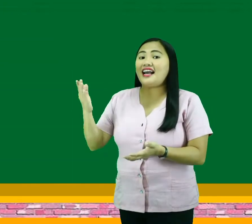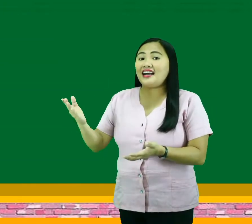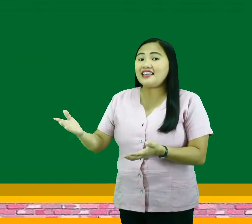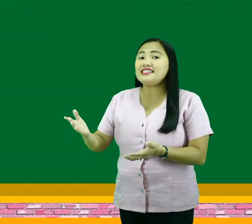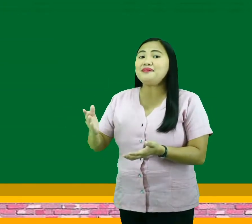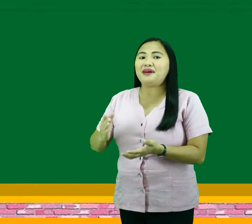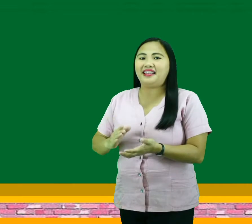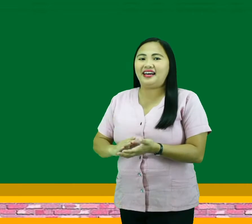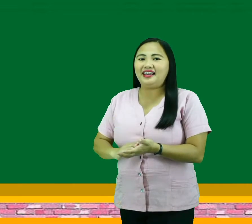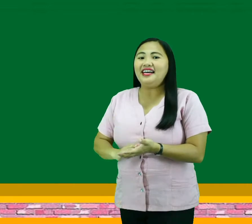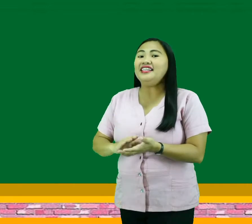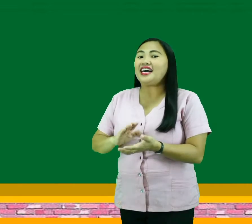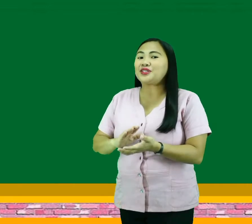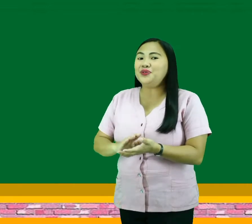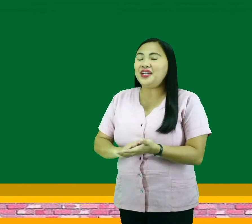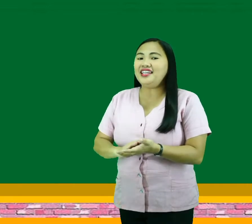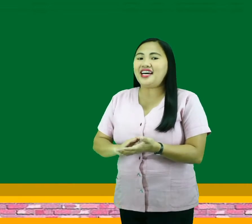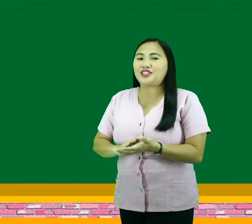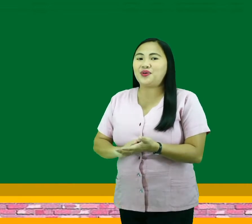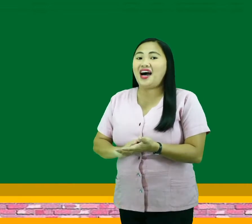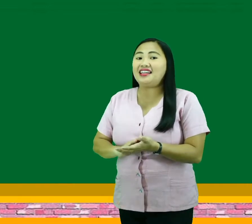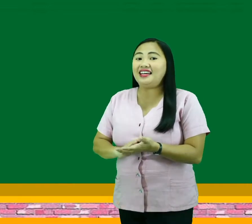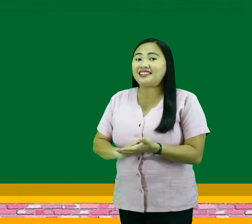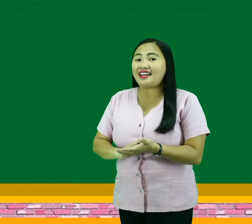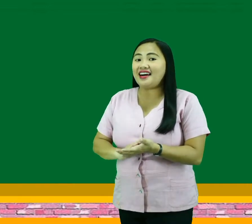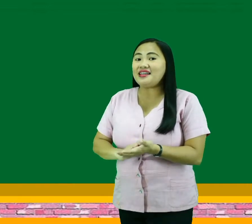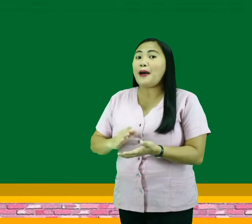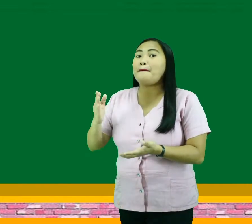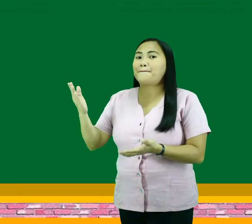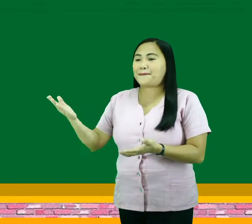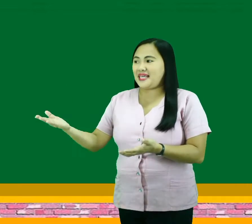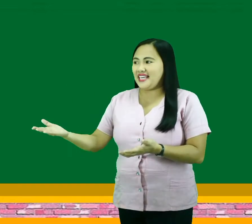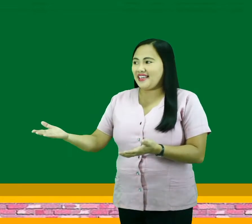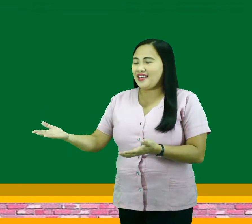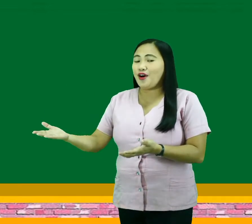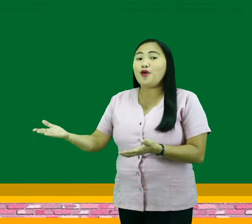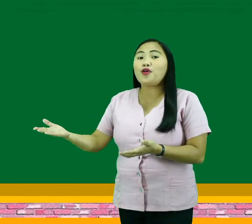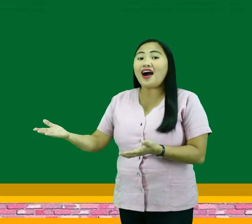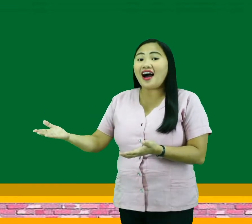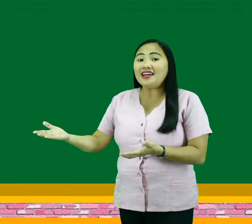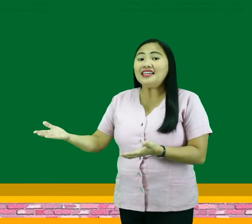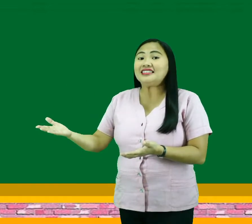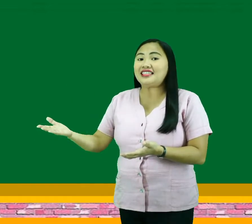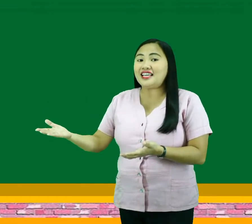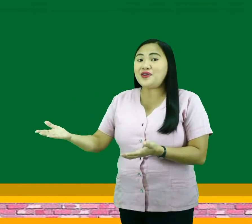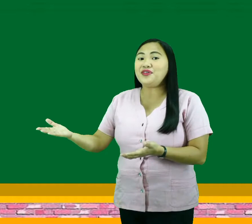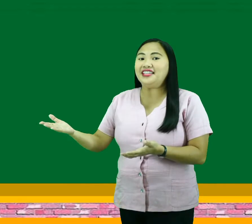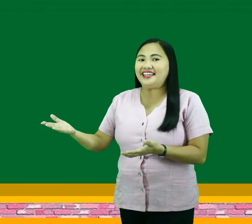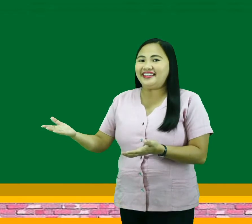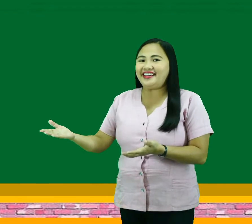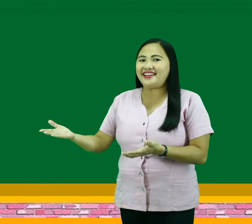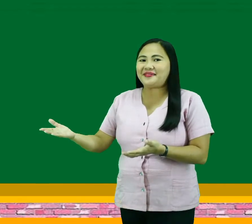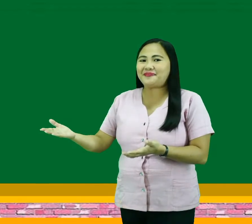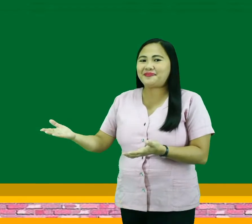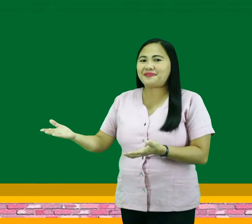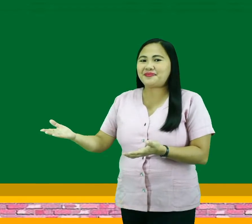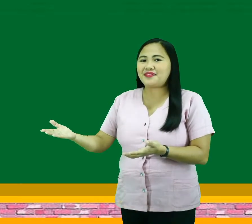Sa niaging semana, nakaunan nato ang letrang P ug ang tingog